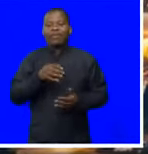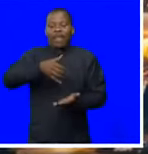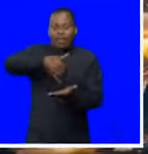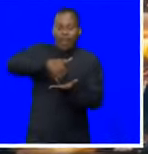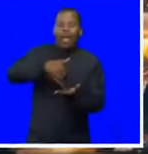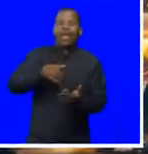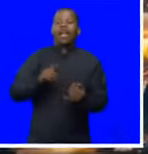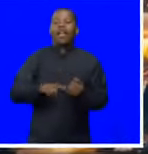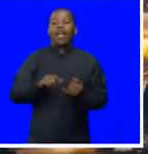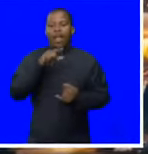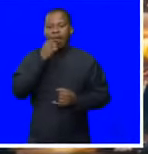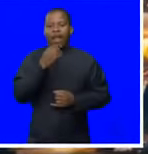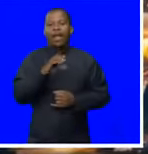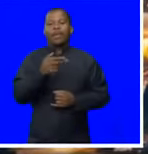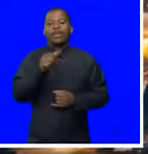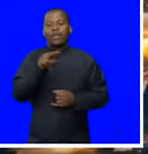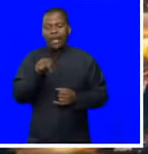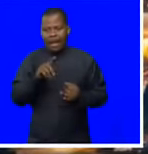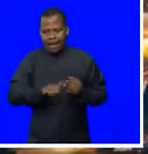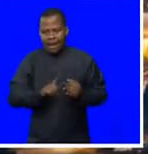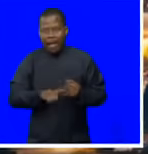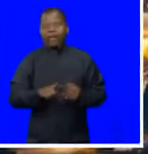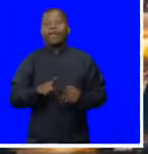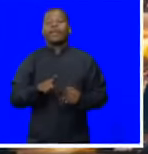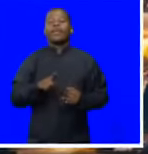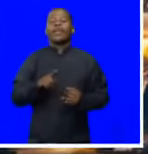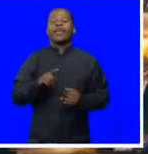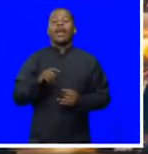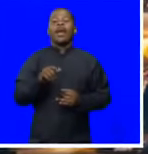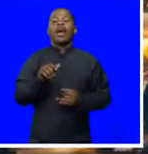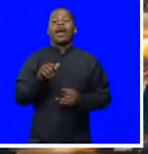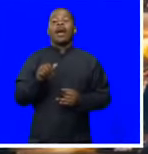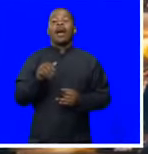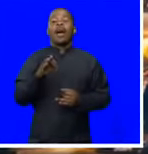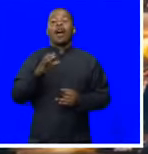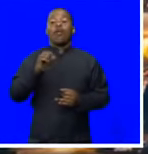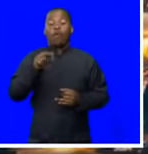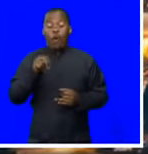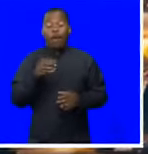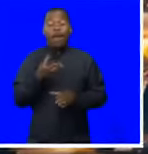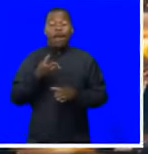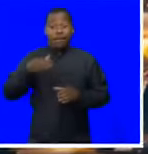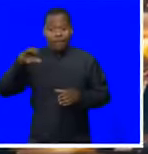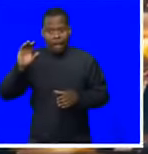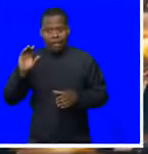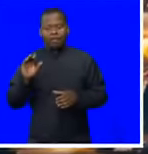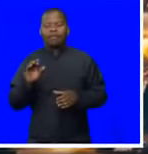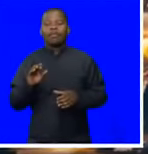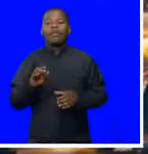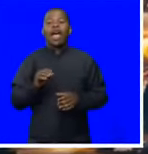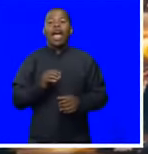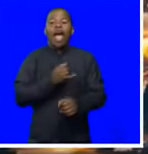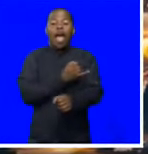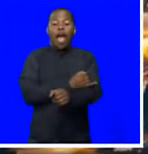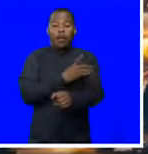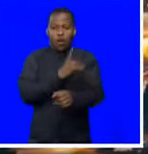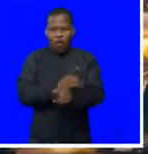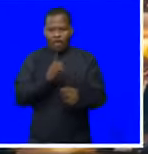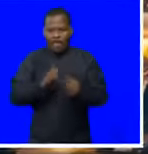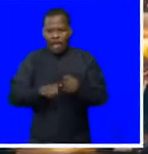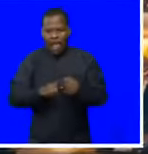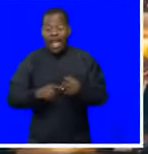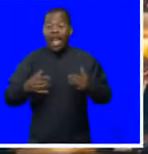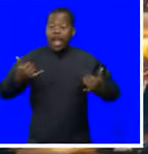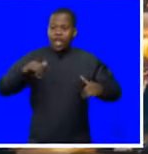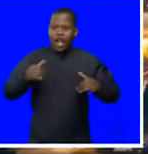imidlalo yeChan netabanjelwa eVenue laseAlgeria ngenyanga yaphembetwana eminyaka lenotako. Smelane uthi ke kunqoba umlende wokucala nabadlala